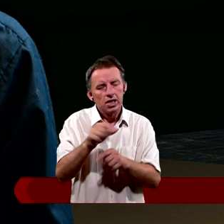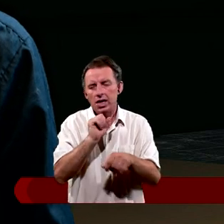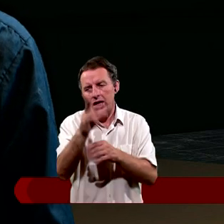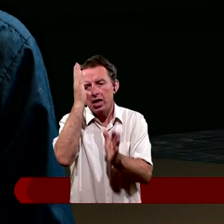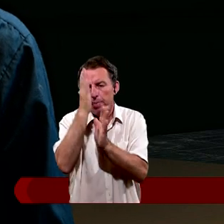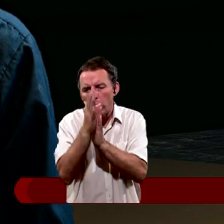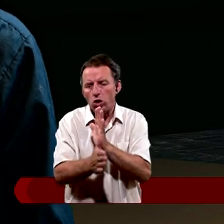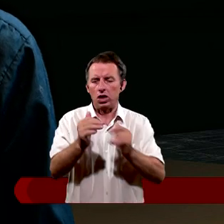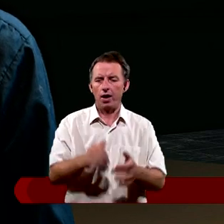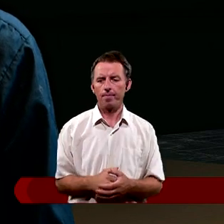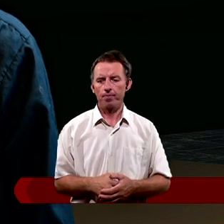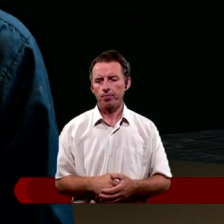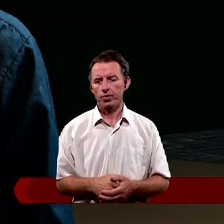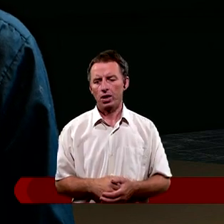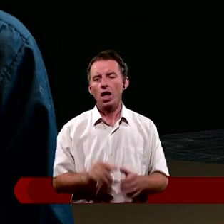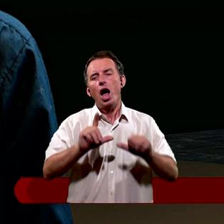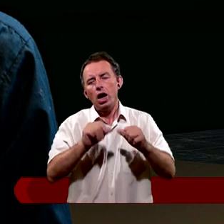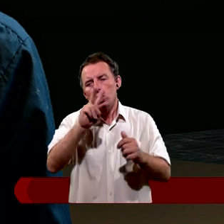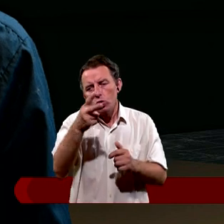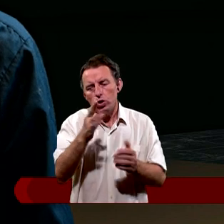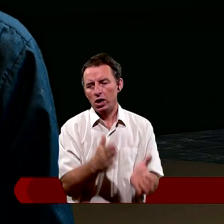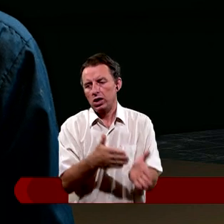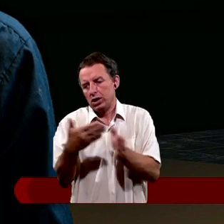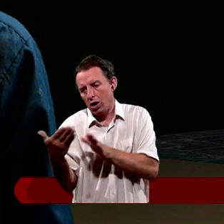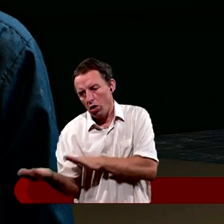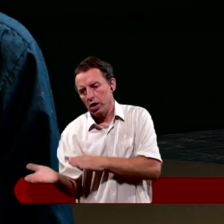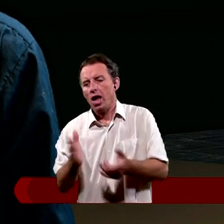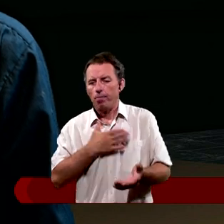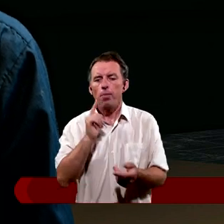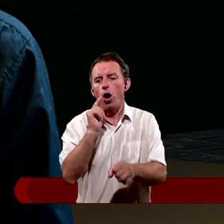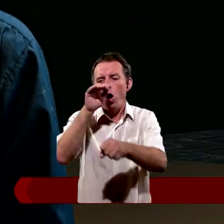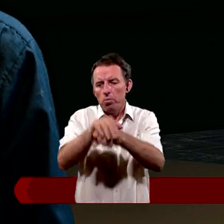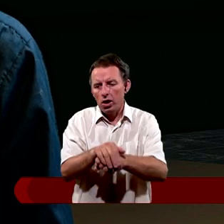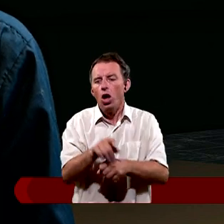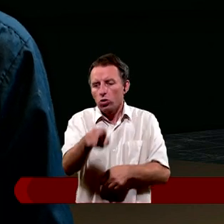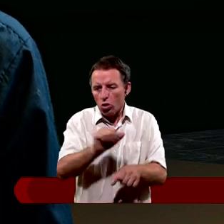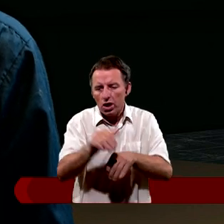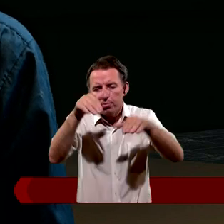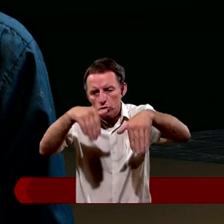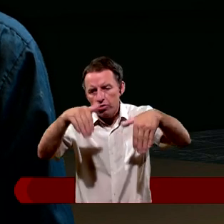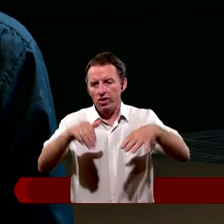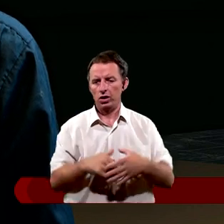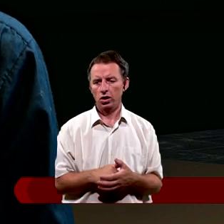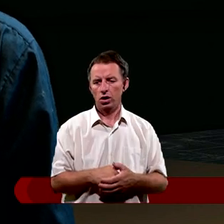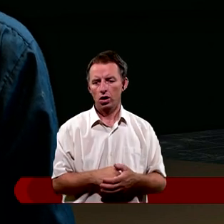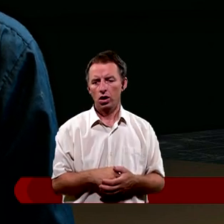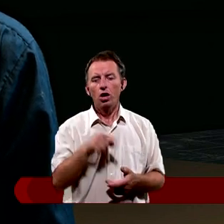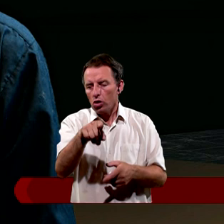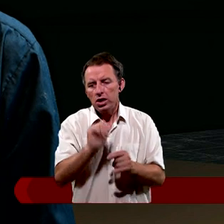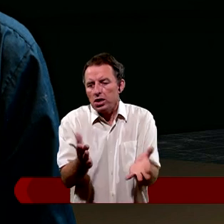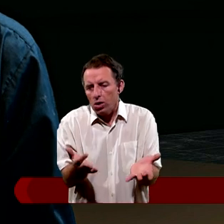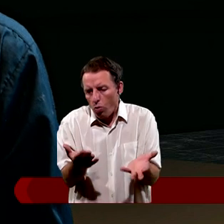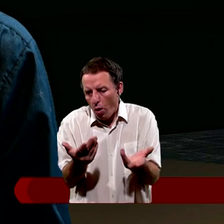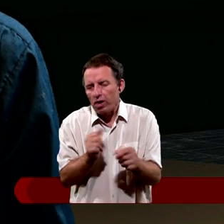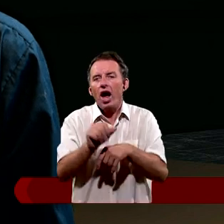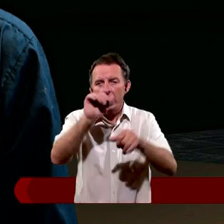jest takie proste. Ale z drugiej strony mamy tu obietnicę, że to jest możliwe. To nie jest proces łatwy,